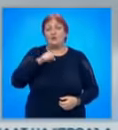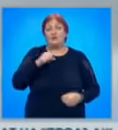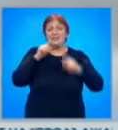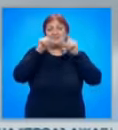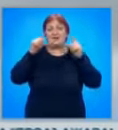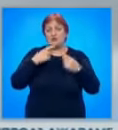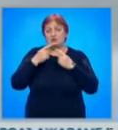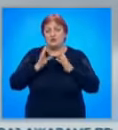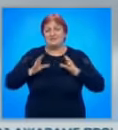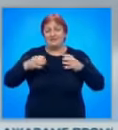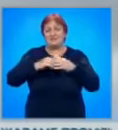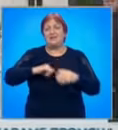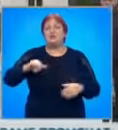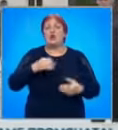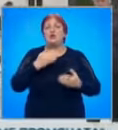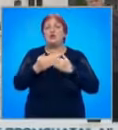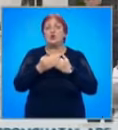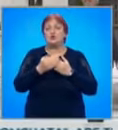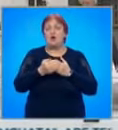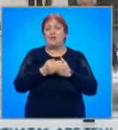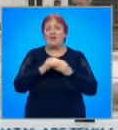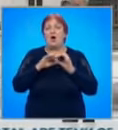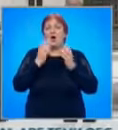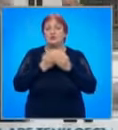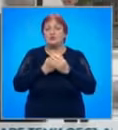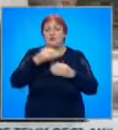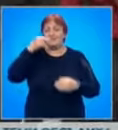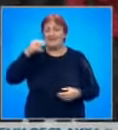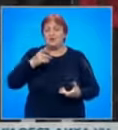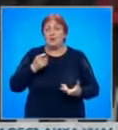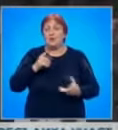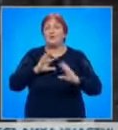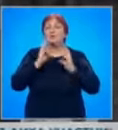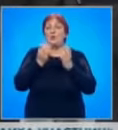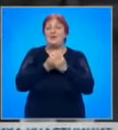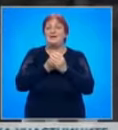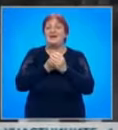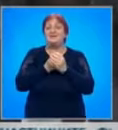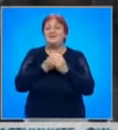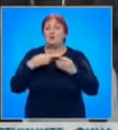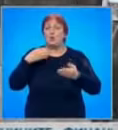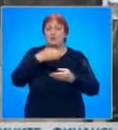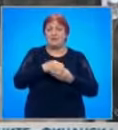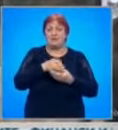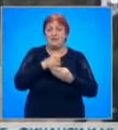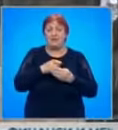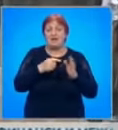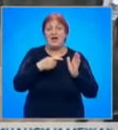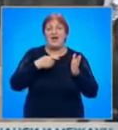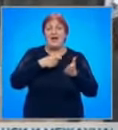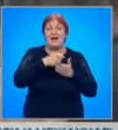на дискусията в сферата на международните отношения. Общата теза, около която се обединиха всички участници, беше в